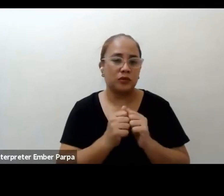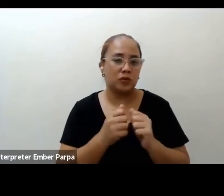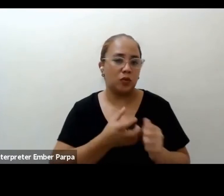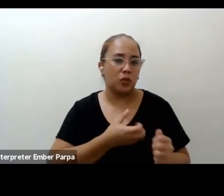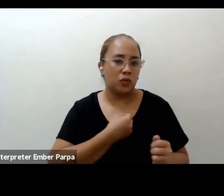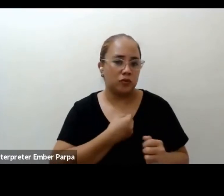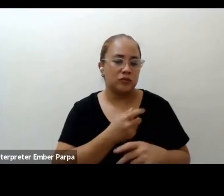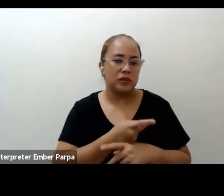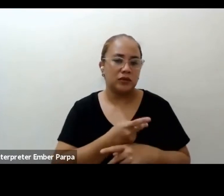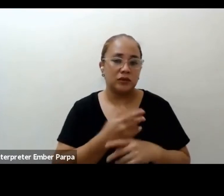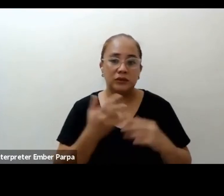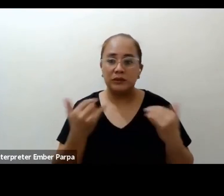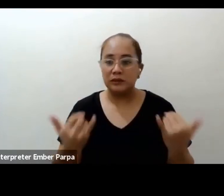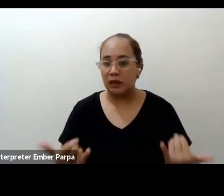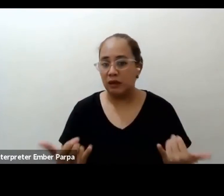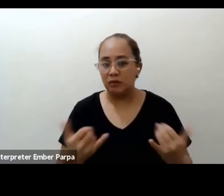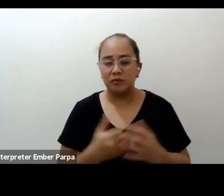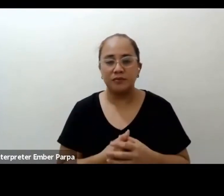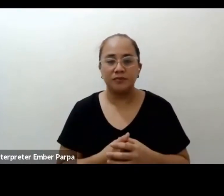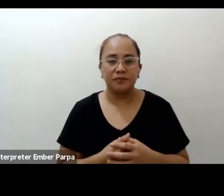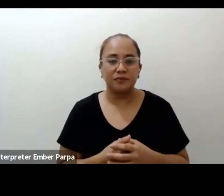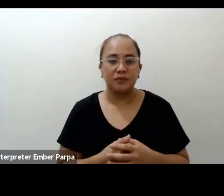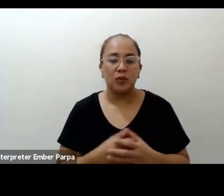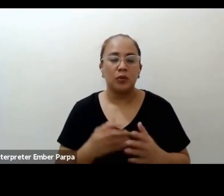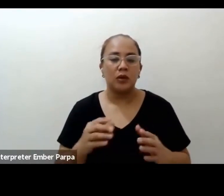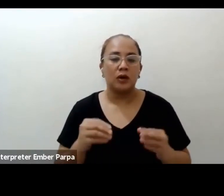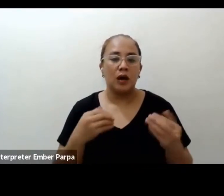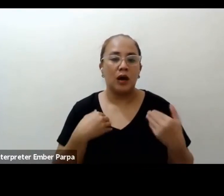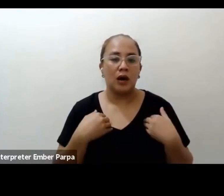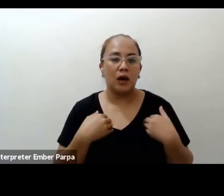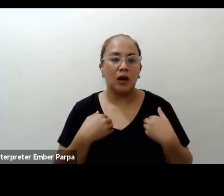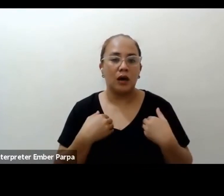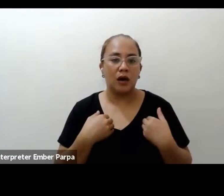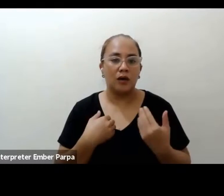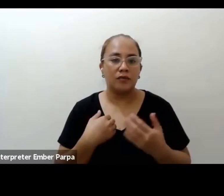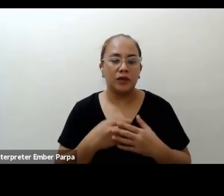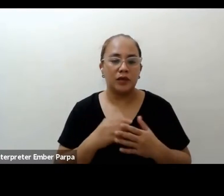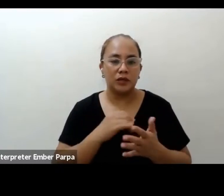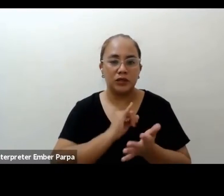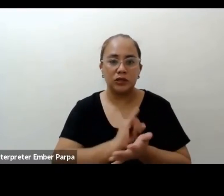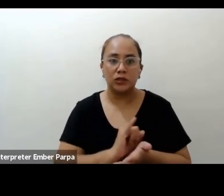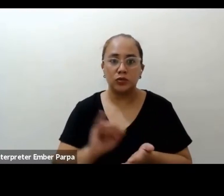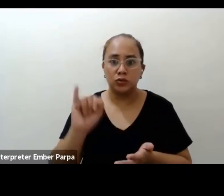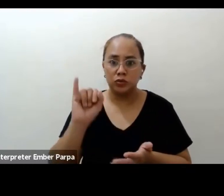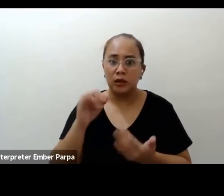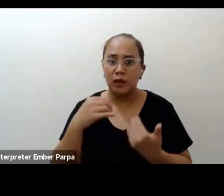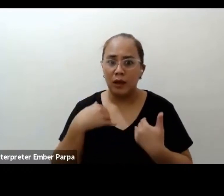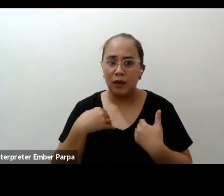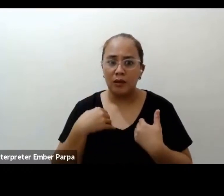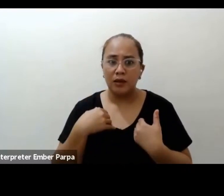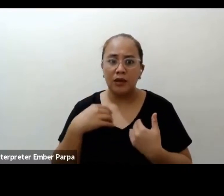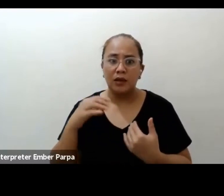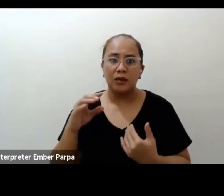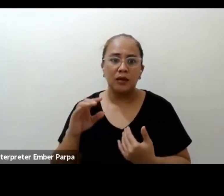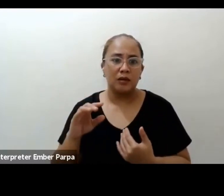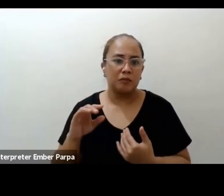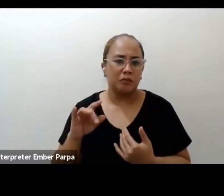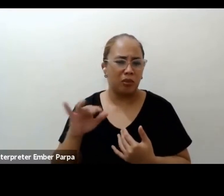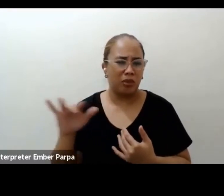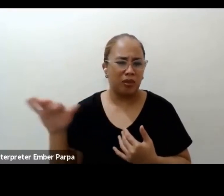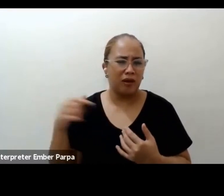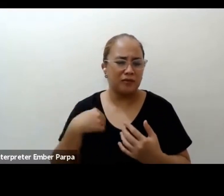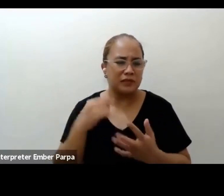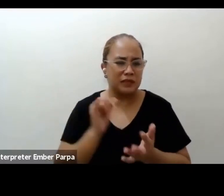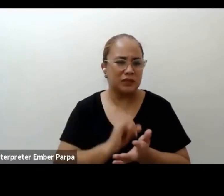production. No? Ngayon, rather belatedly, we are putting up a virology institute. Nagulat ako ngayon lang magbi-virology institute after all